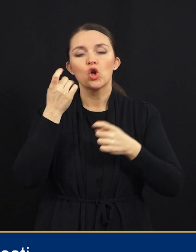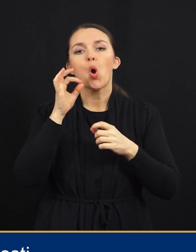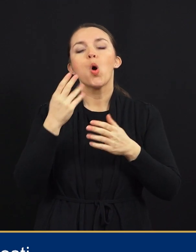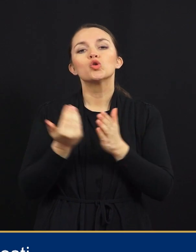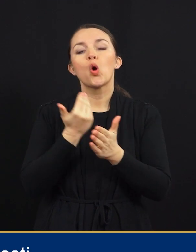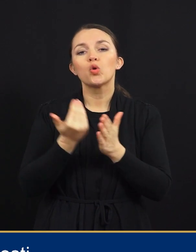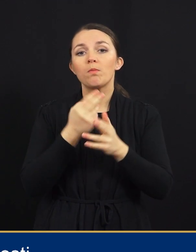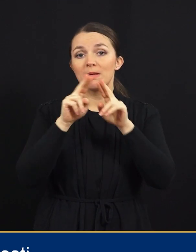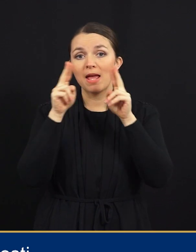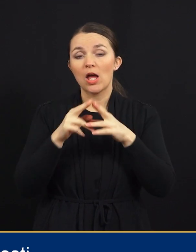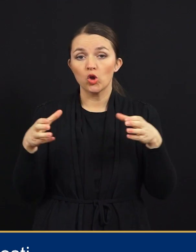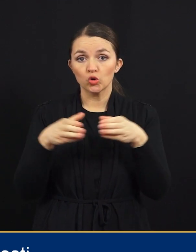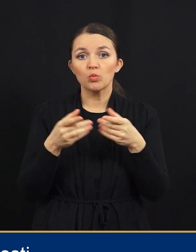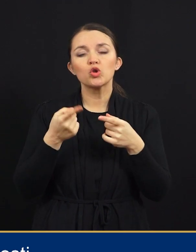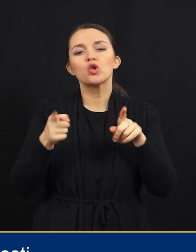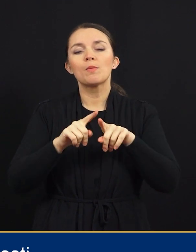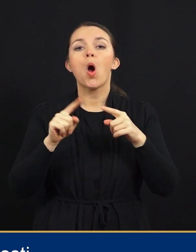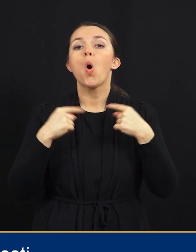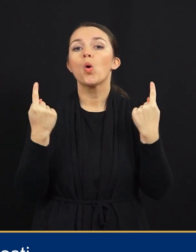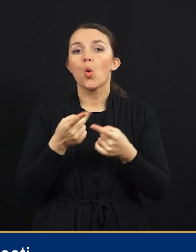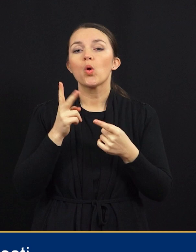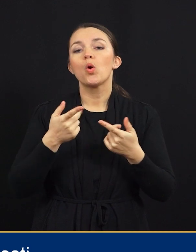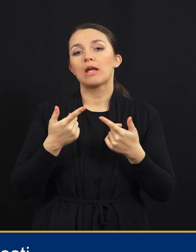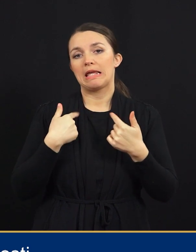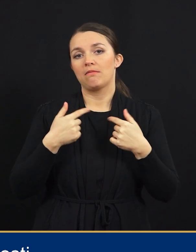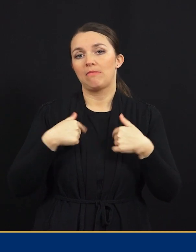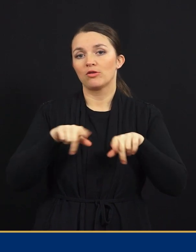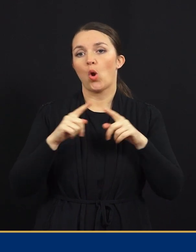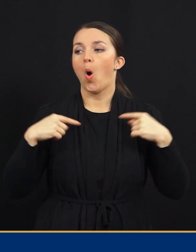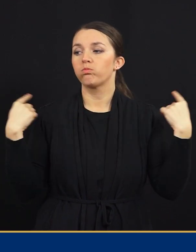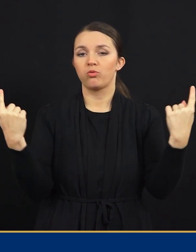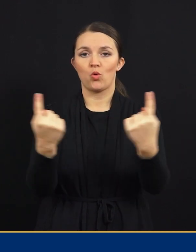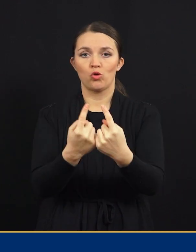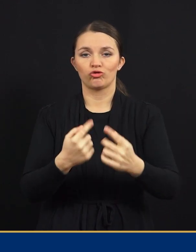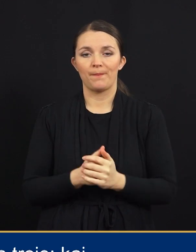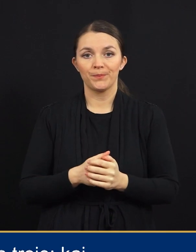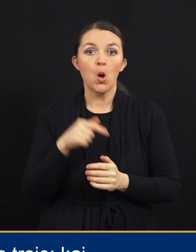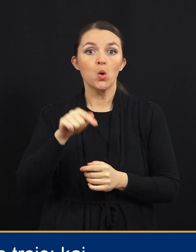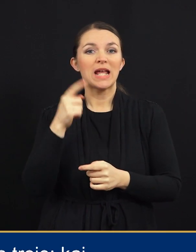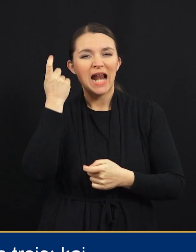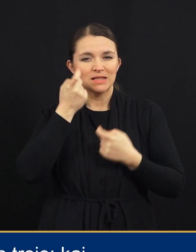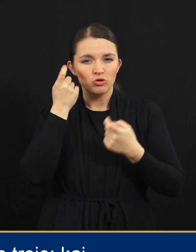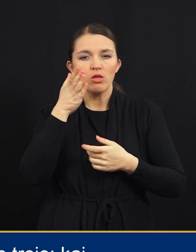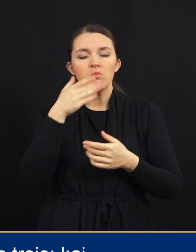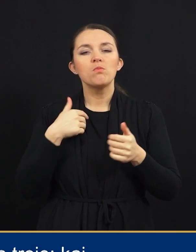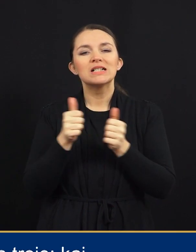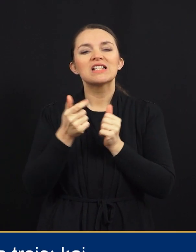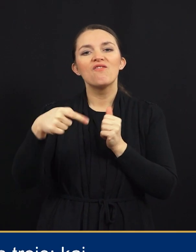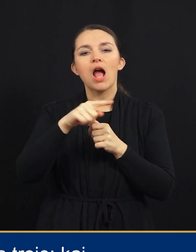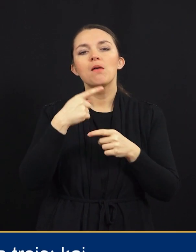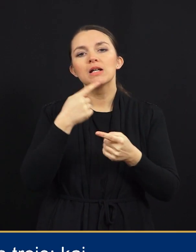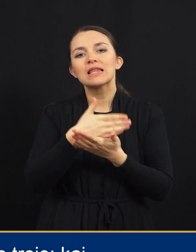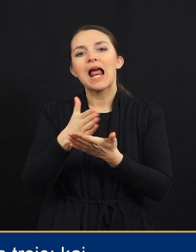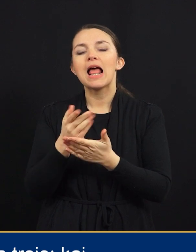sodobni mednarodni skupnosti oziroma okolju, ki nas obkroža. V teh razmišljanjih bom z vami